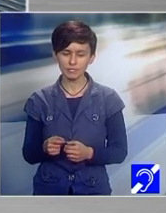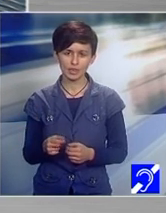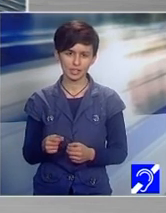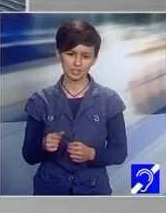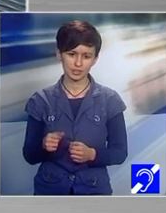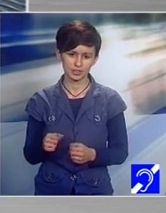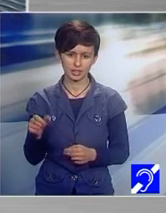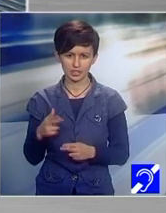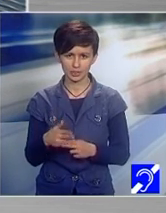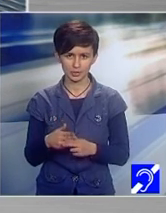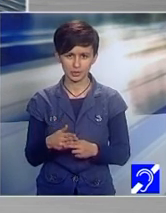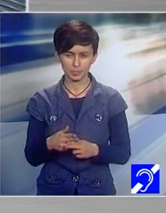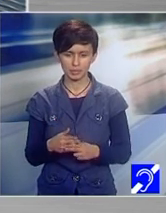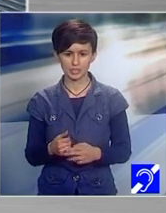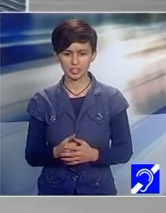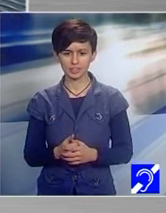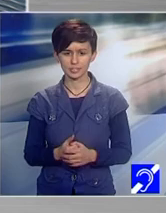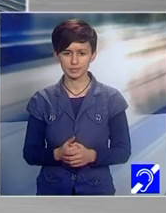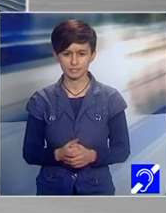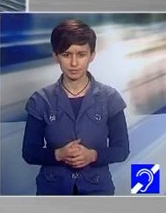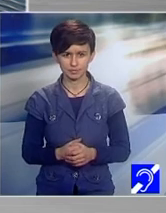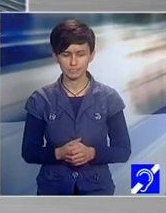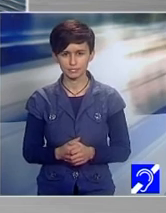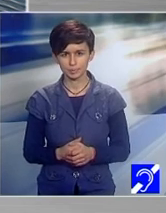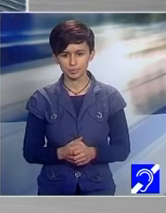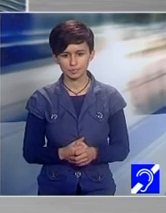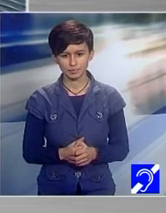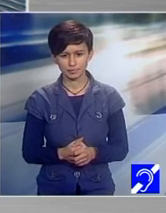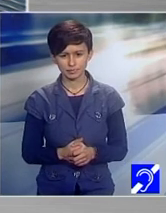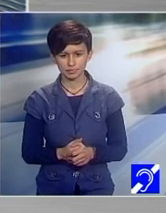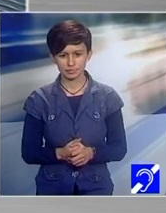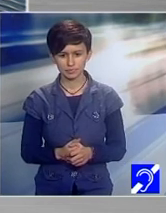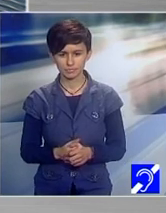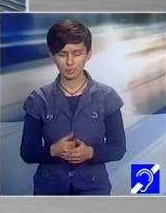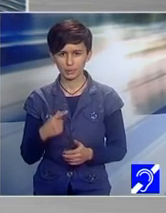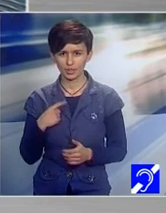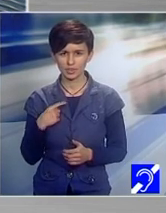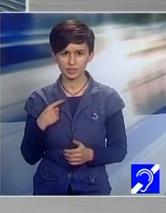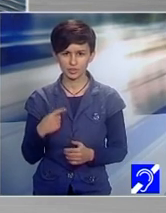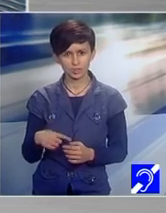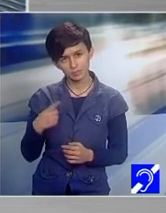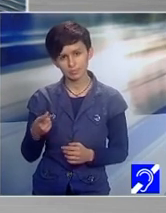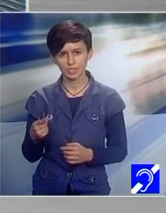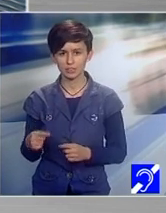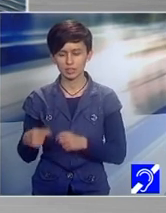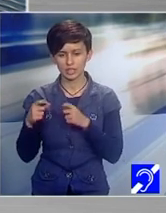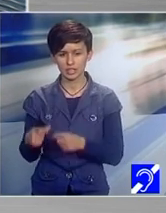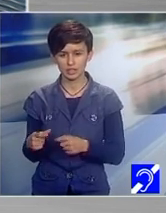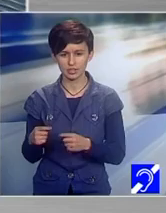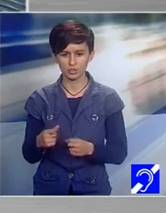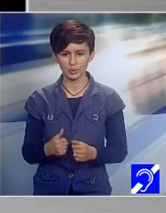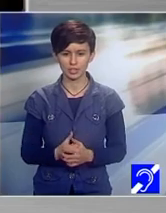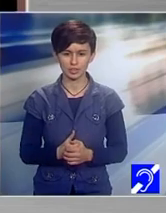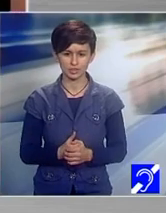să zicem așa. Nu, în altă calitate, să rămânem la în altă calitate. De pacient. Nu, în altă calitate. În altă. Am pus